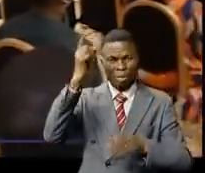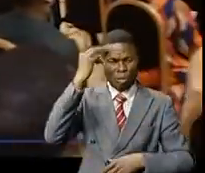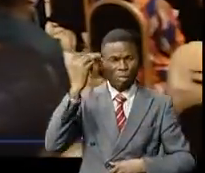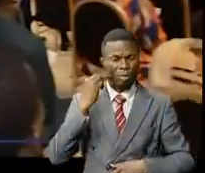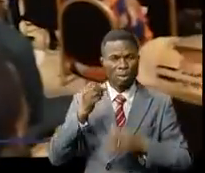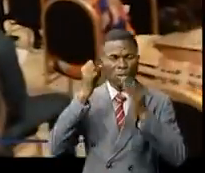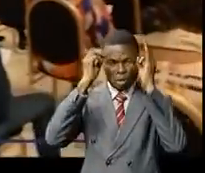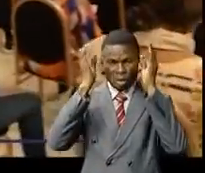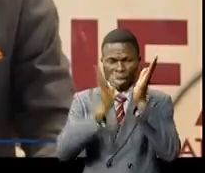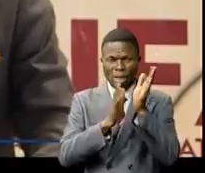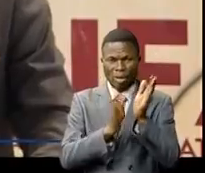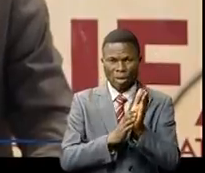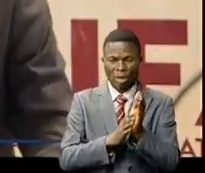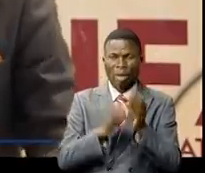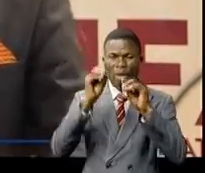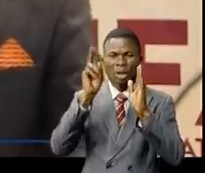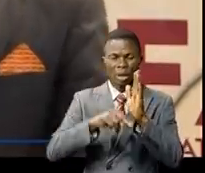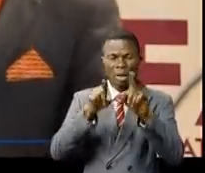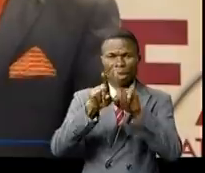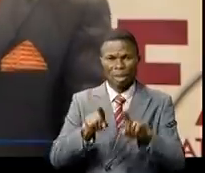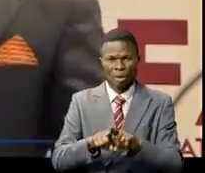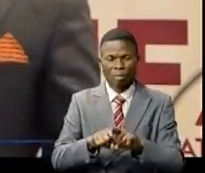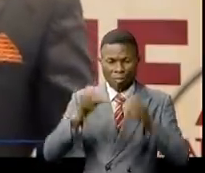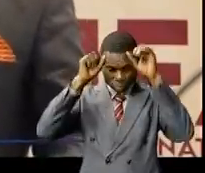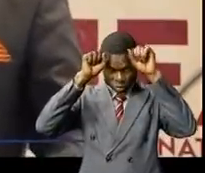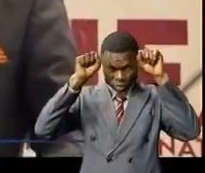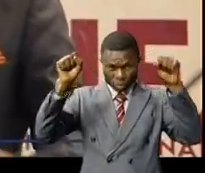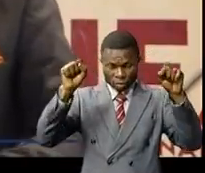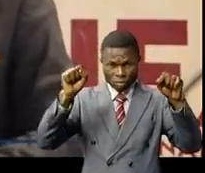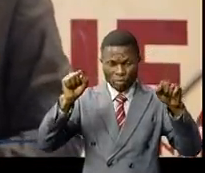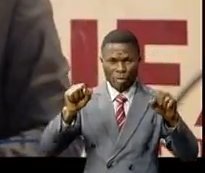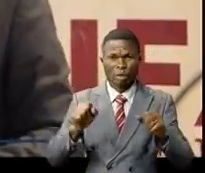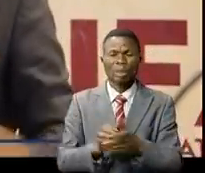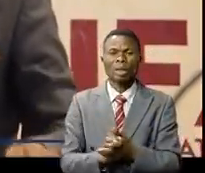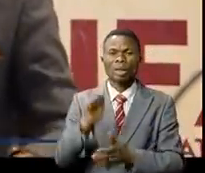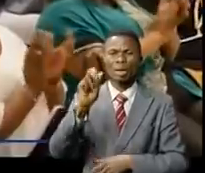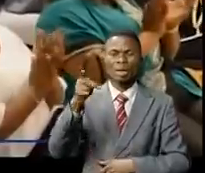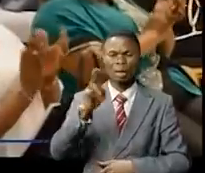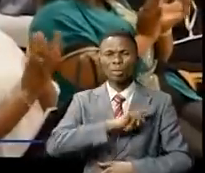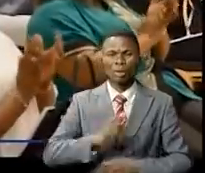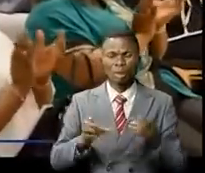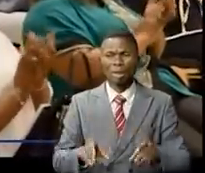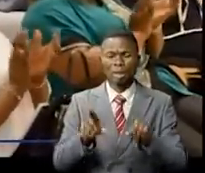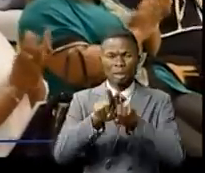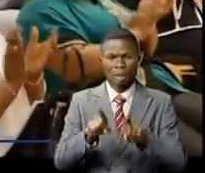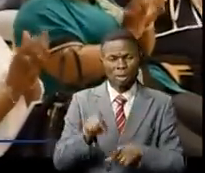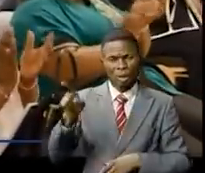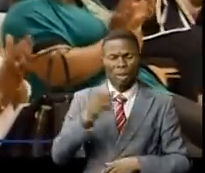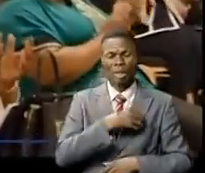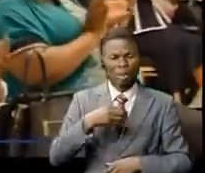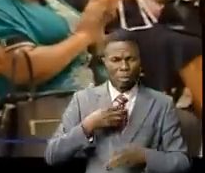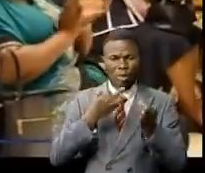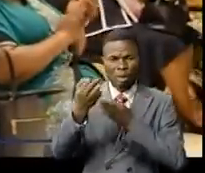et celle de m joëlle conte à bamba présidente en exercice de la fardc quant à elle a présenté